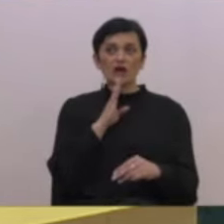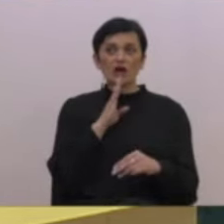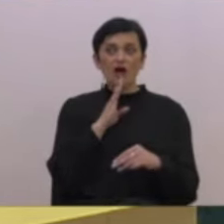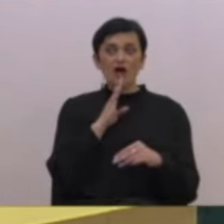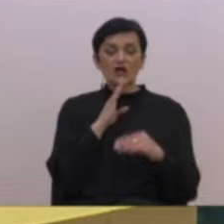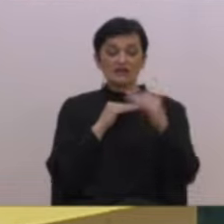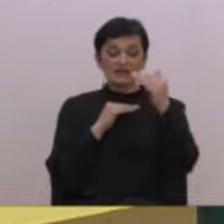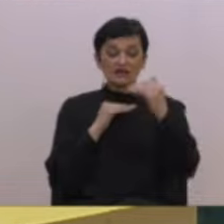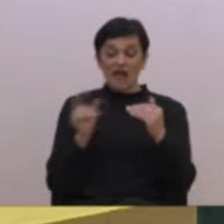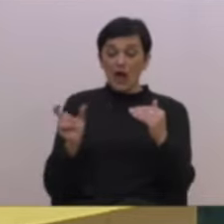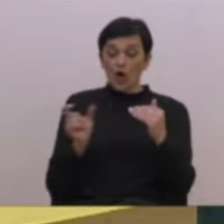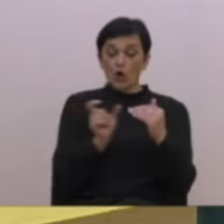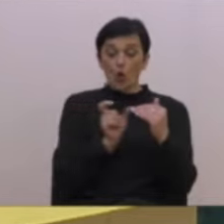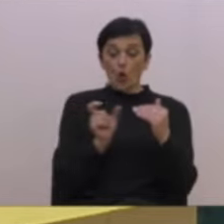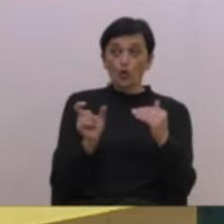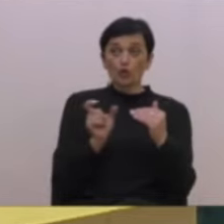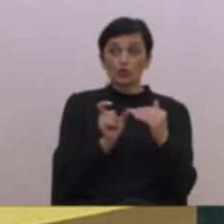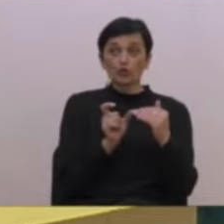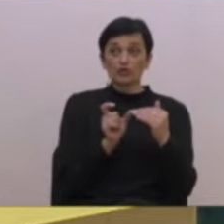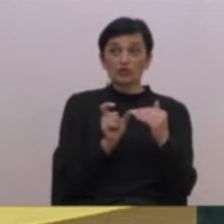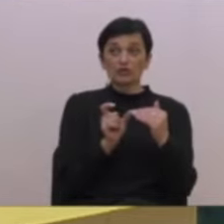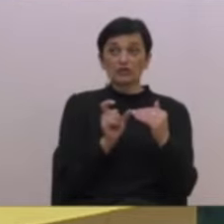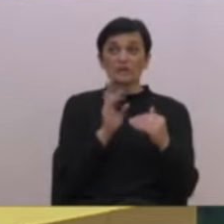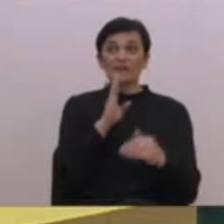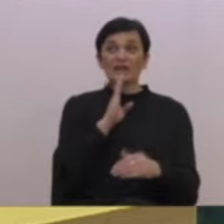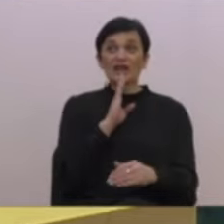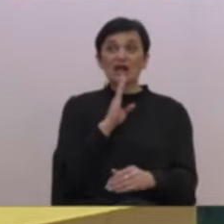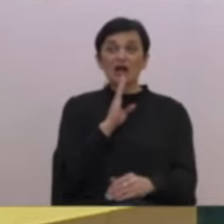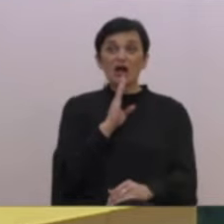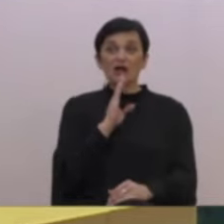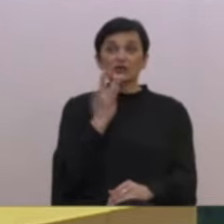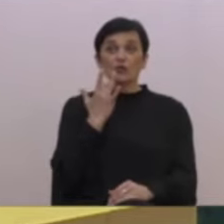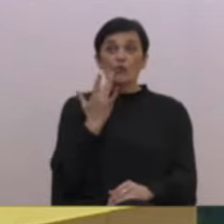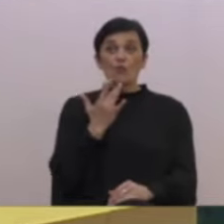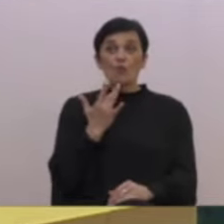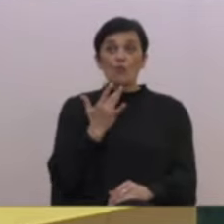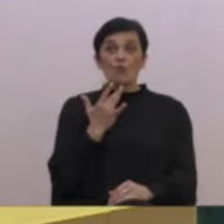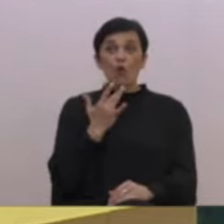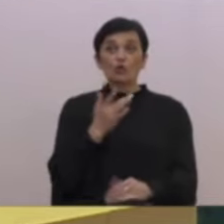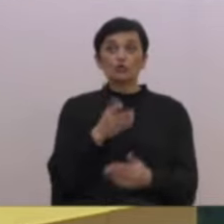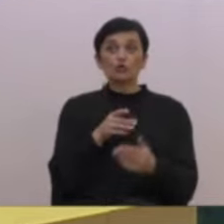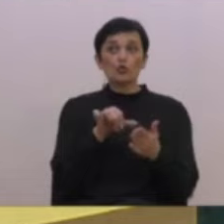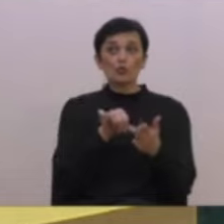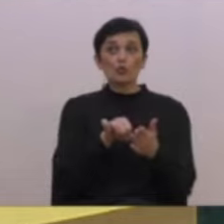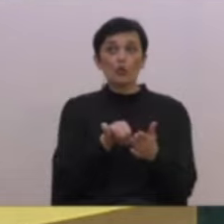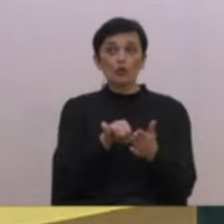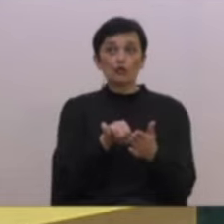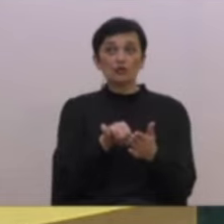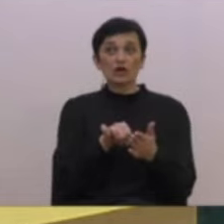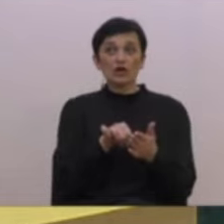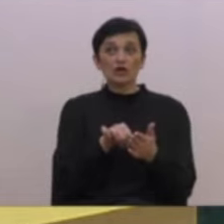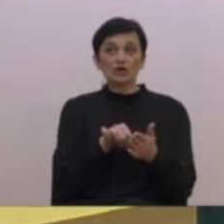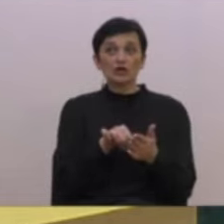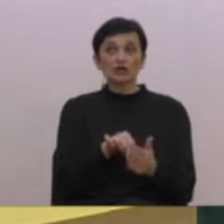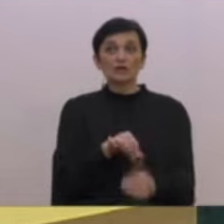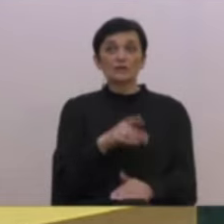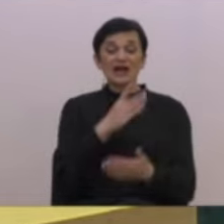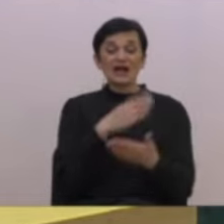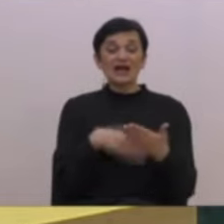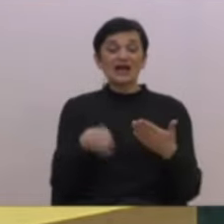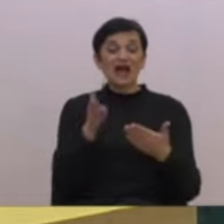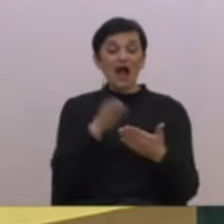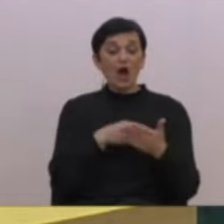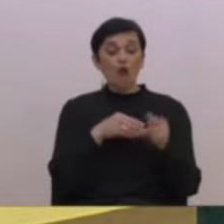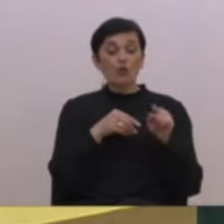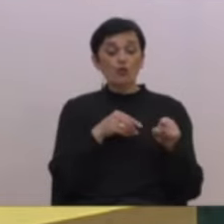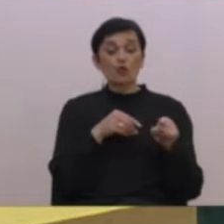kotirevas, kalta kotireva, kalta politica și moațelevas, kalta kotirevas, kalta kotireva,